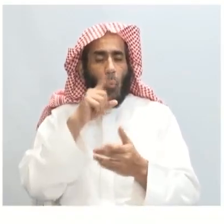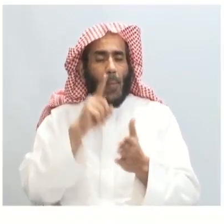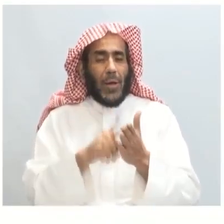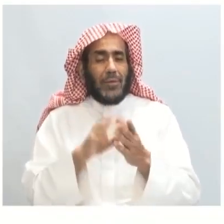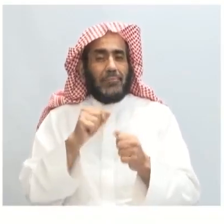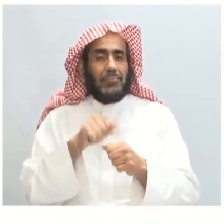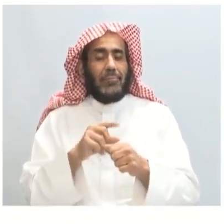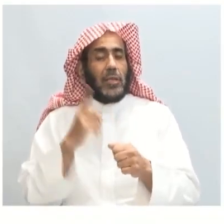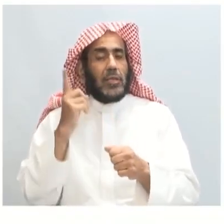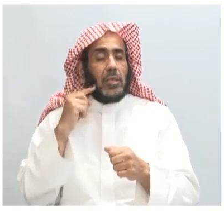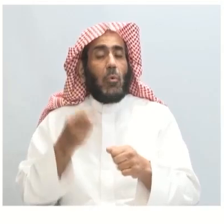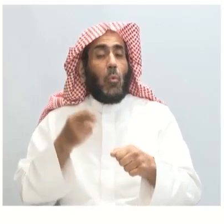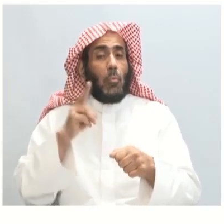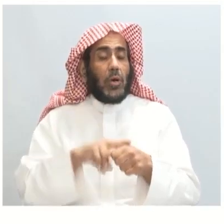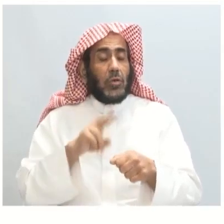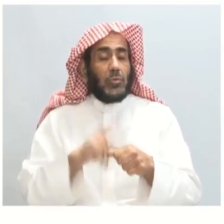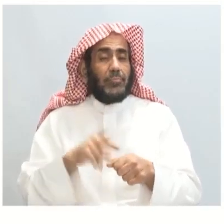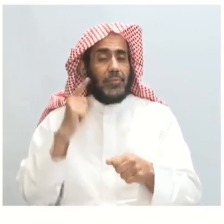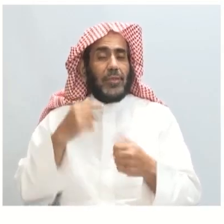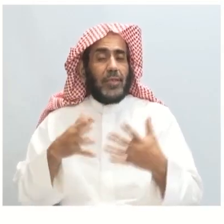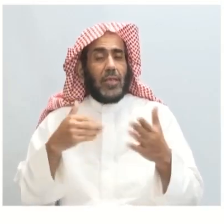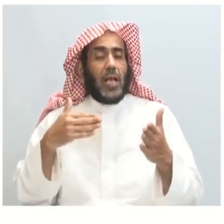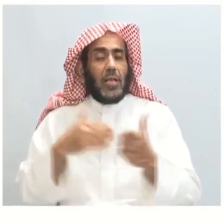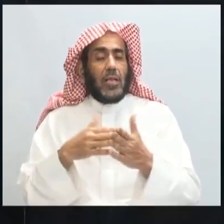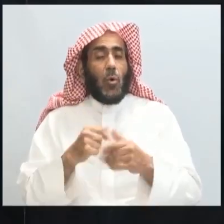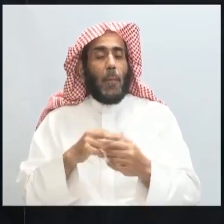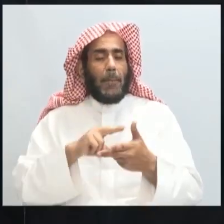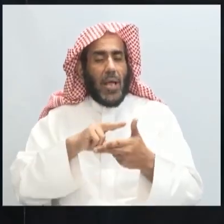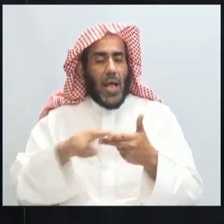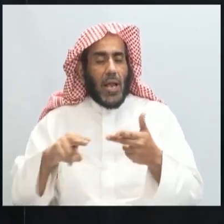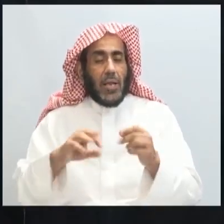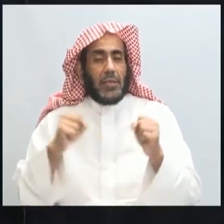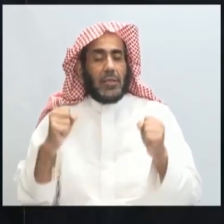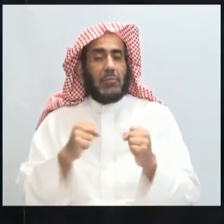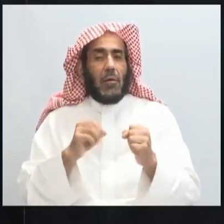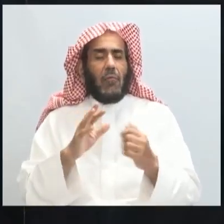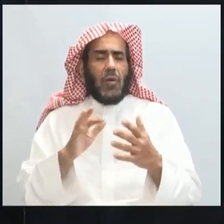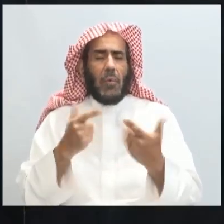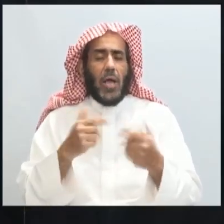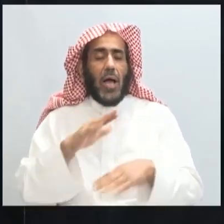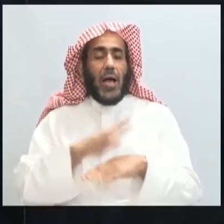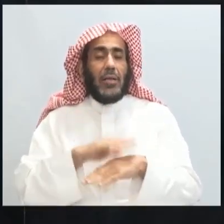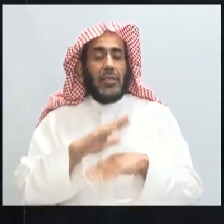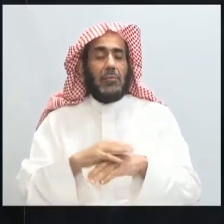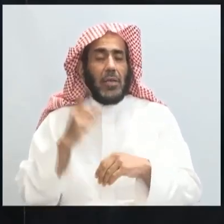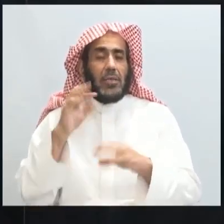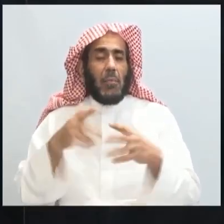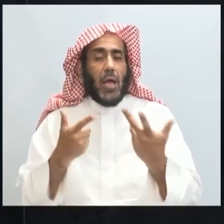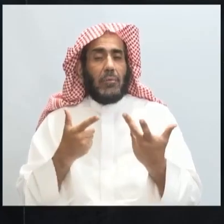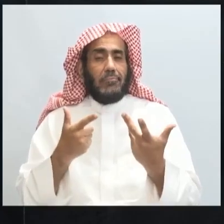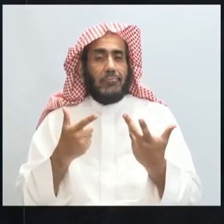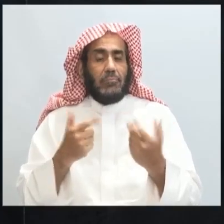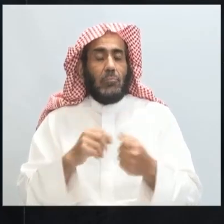احسنتم ان نستمع مره اخرى للنص حتى نقوم بحل التمارين فما هي اداب الاستماع